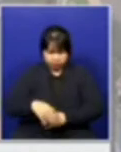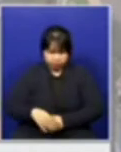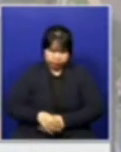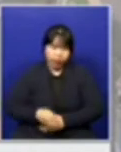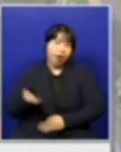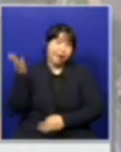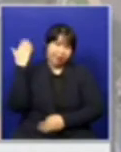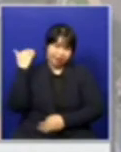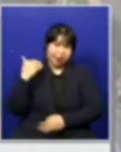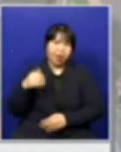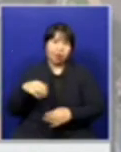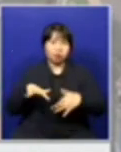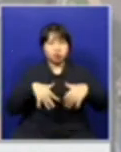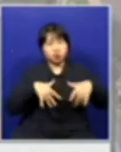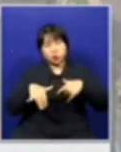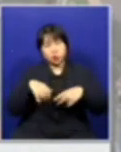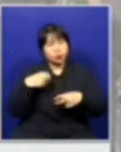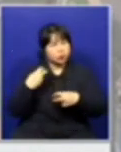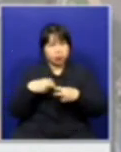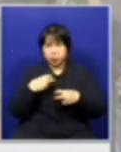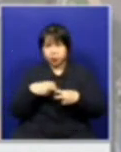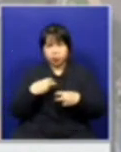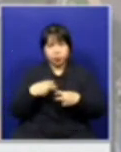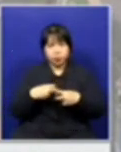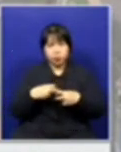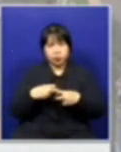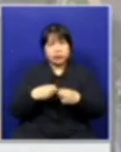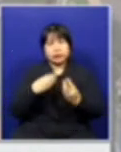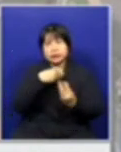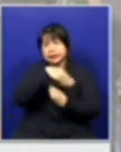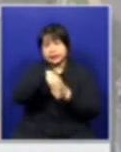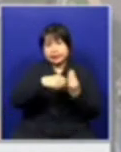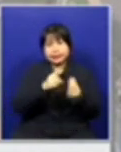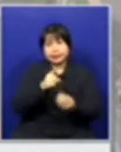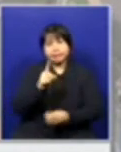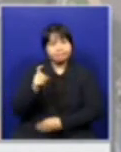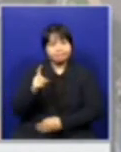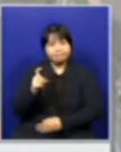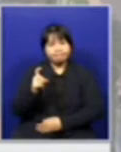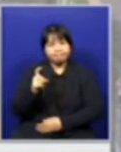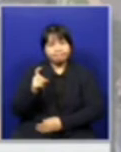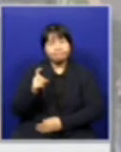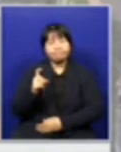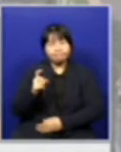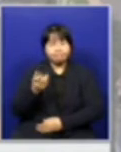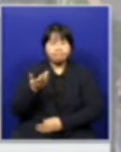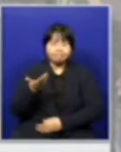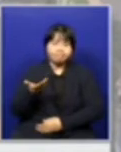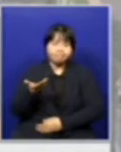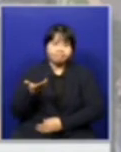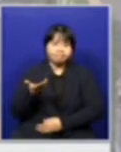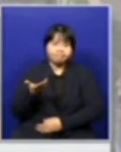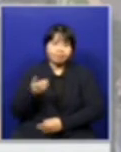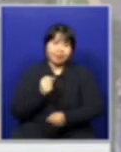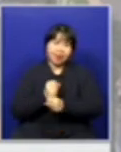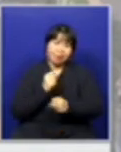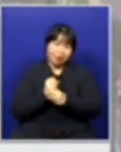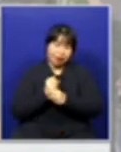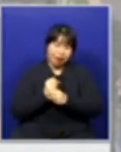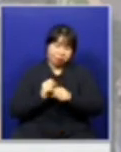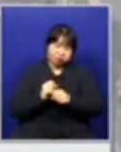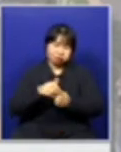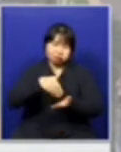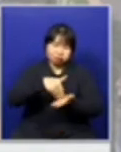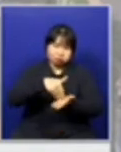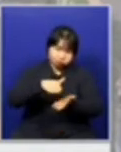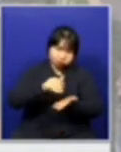ากเศรษฐกิจตกต่ำด้วยนะคะถูกให้ออกจากงาน